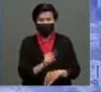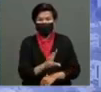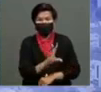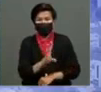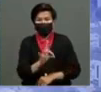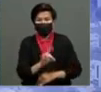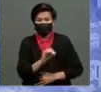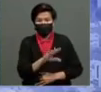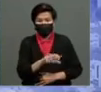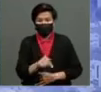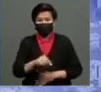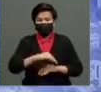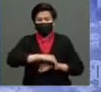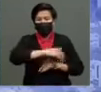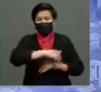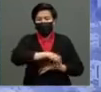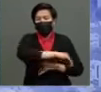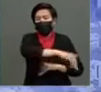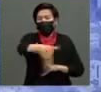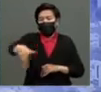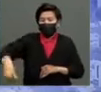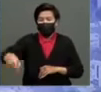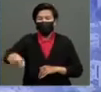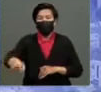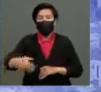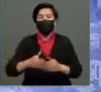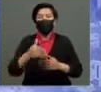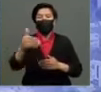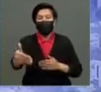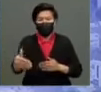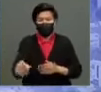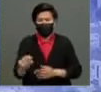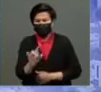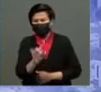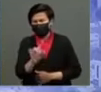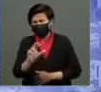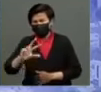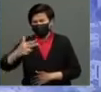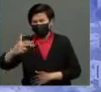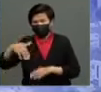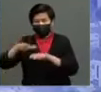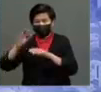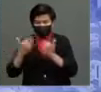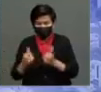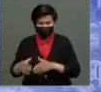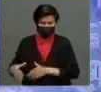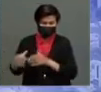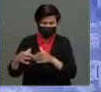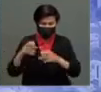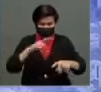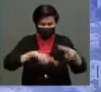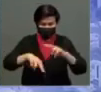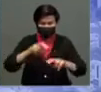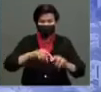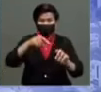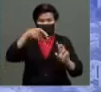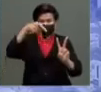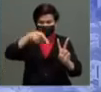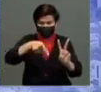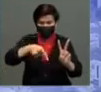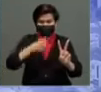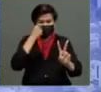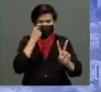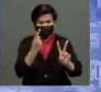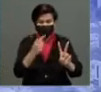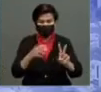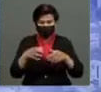คนแล้วก็นำมาตรวจแล้ว 22,000 นะครับวันนี้จะตรวจเพิ่มขึ้นคือ 2,000 นะครับนี่คือสิ่งที่เป็นแผนเฉพาะแค่ของท